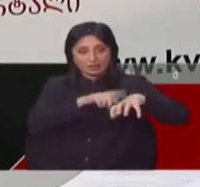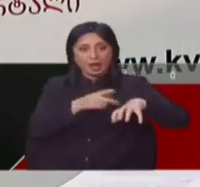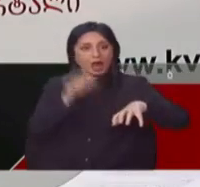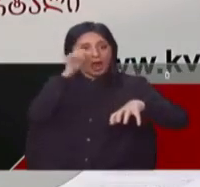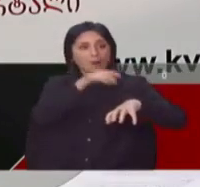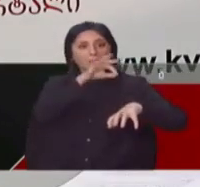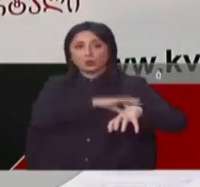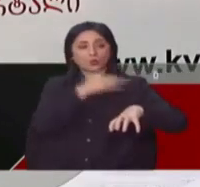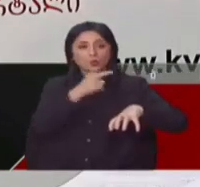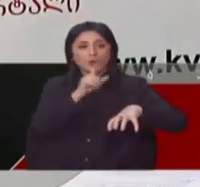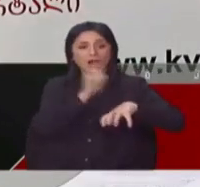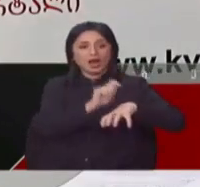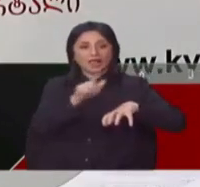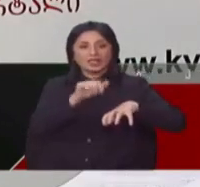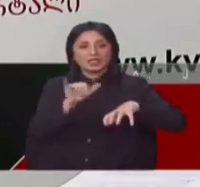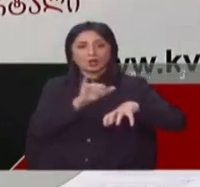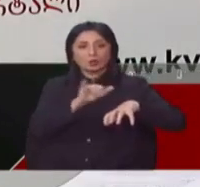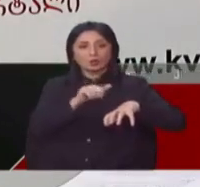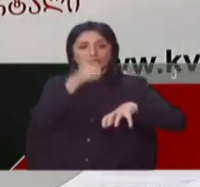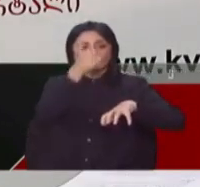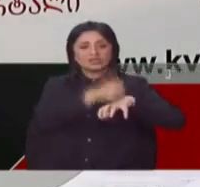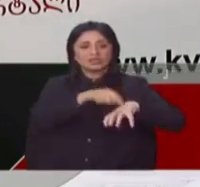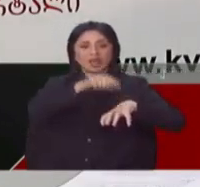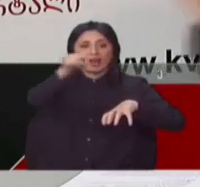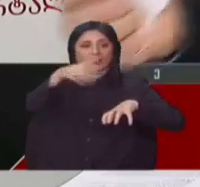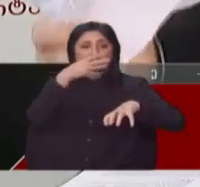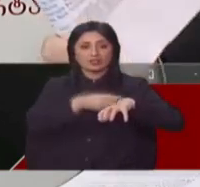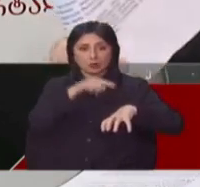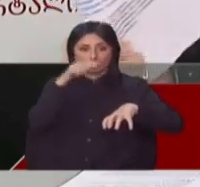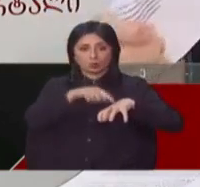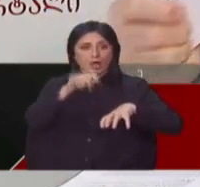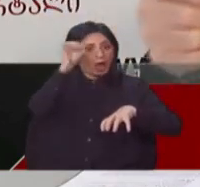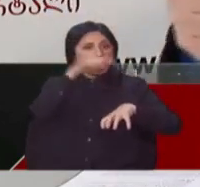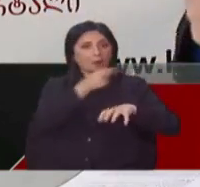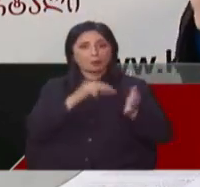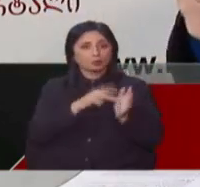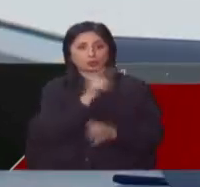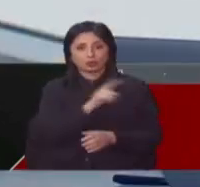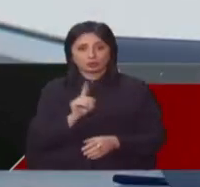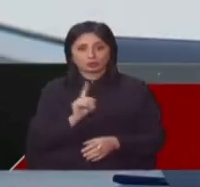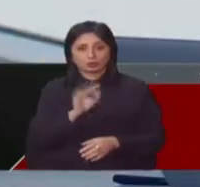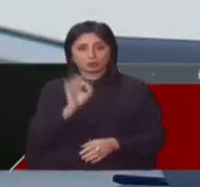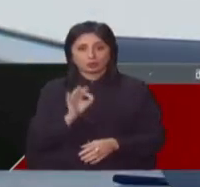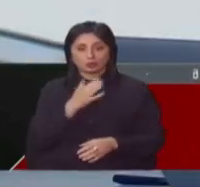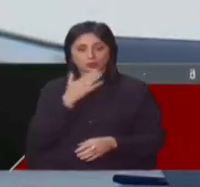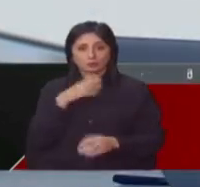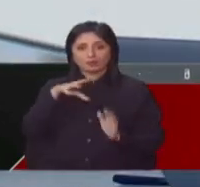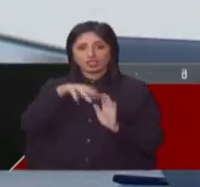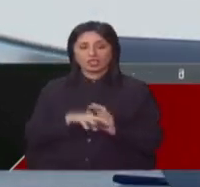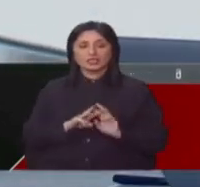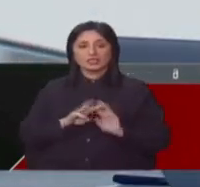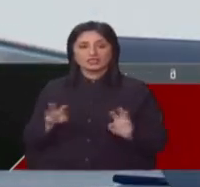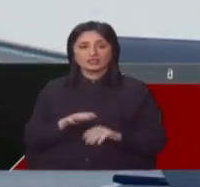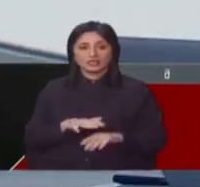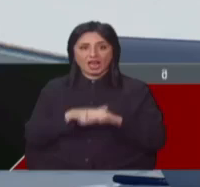ის გადასახადს უხდის თავის სათაო ორგანიზაციას და არა აფხაზეთის ბიუჯეტს. Și dacă s-a cumpărat